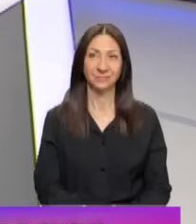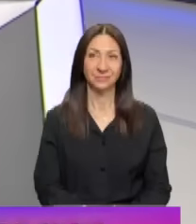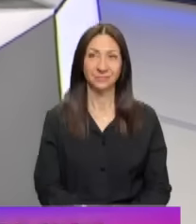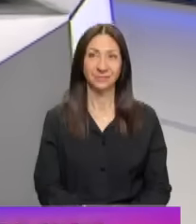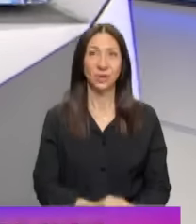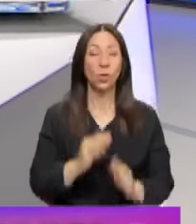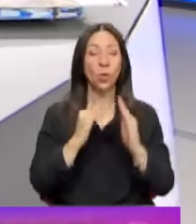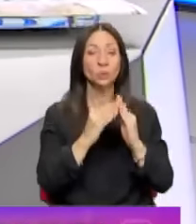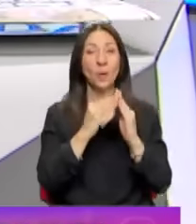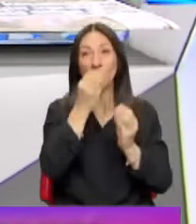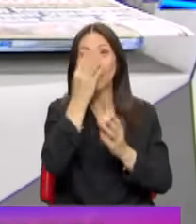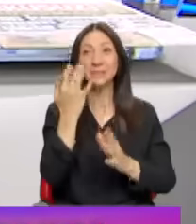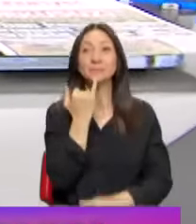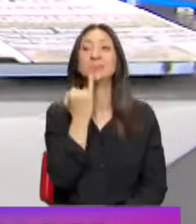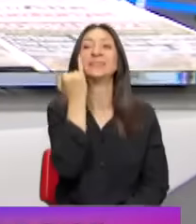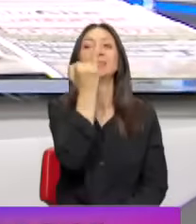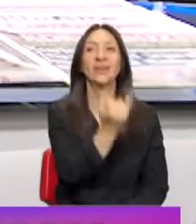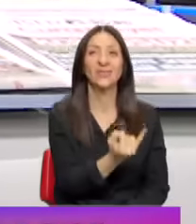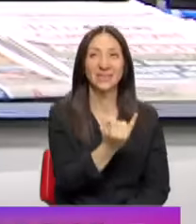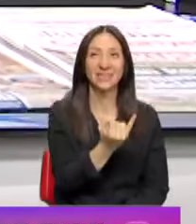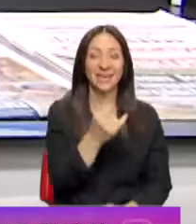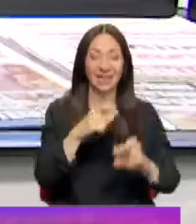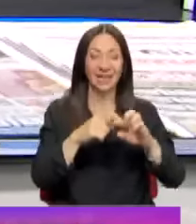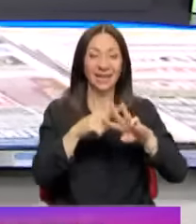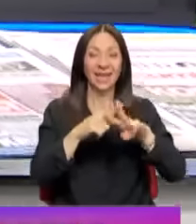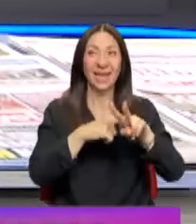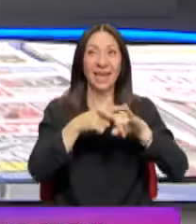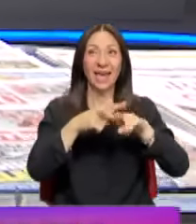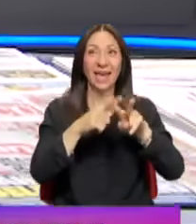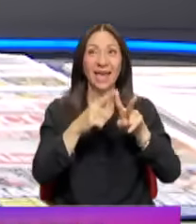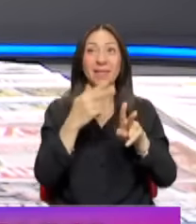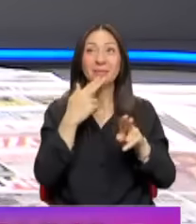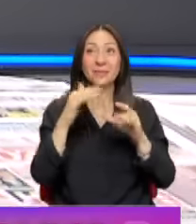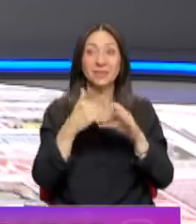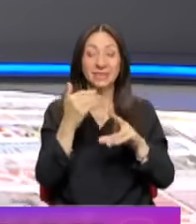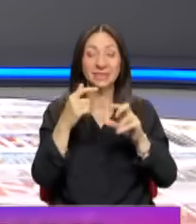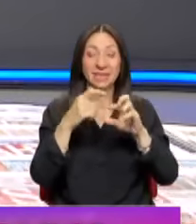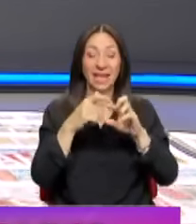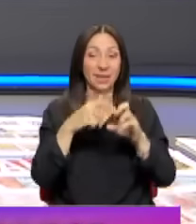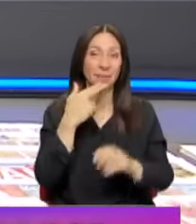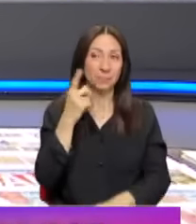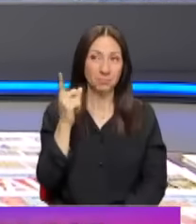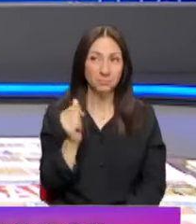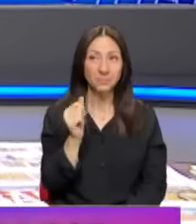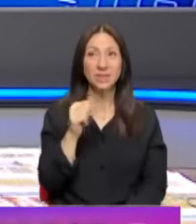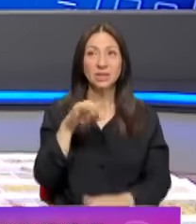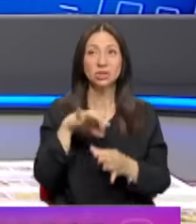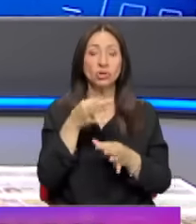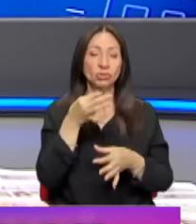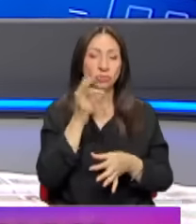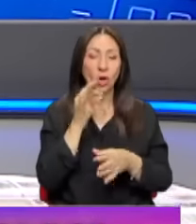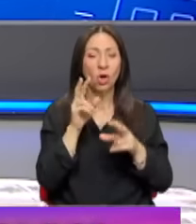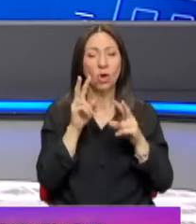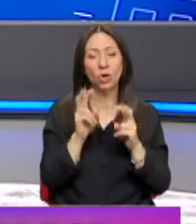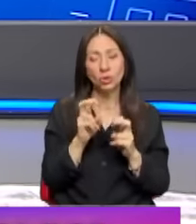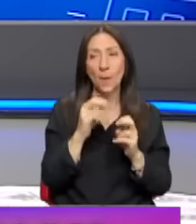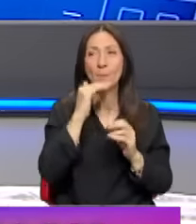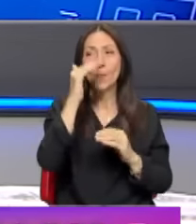Komşunun bahçesine misafir gelmiş, Reyhan Hanım yazmış, göndermiş, Reyhan Tekin Aslan. Çay içtiler,